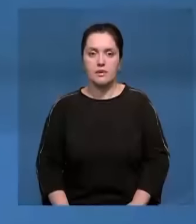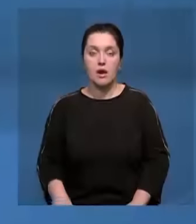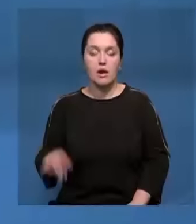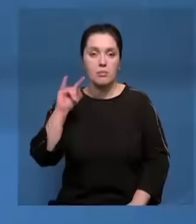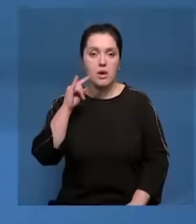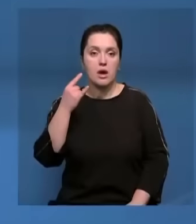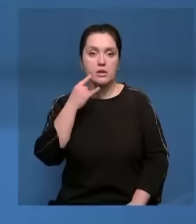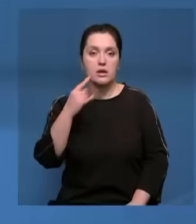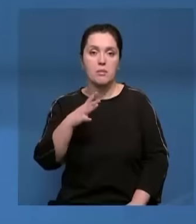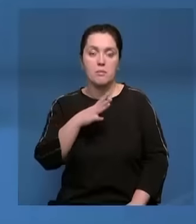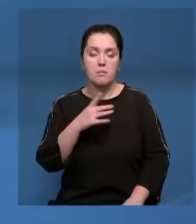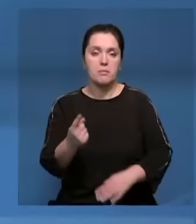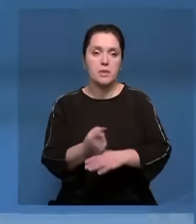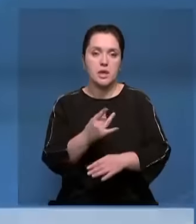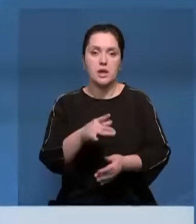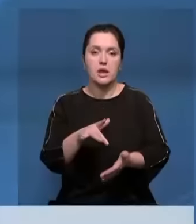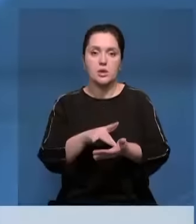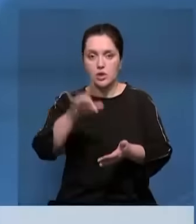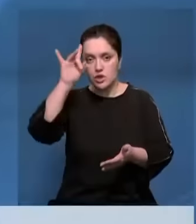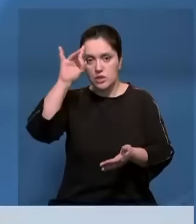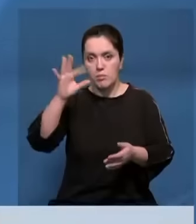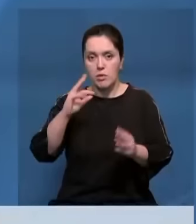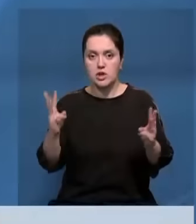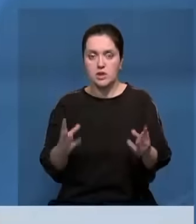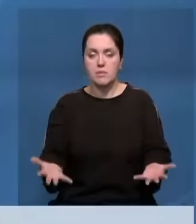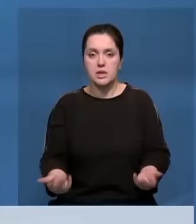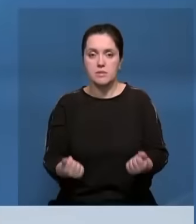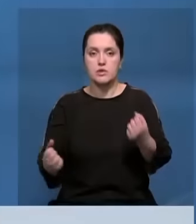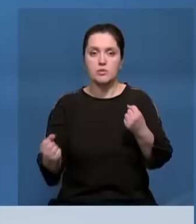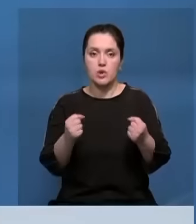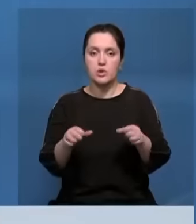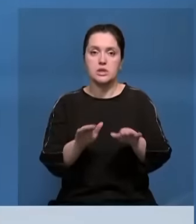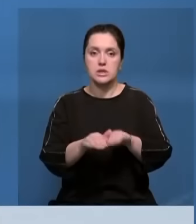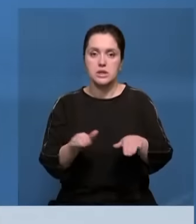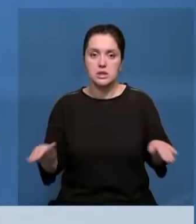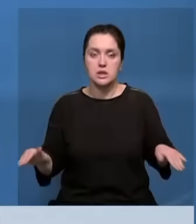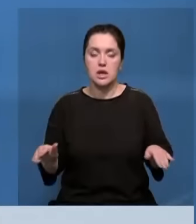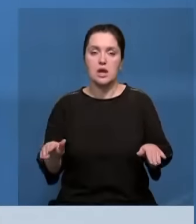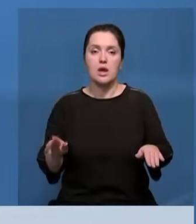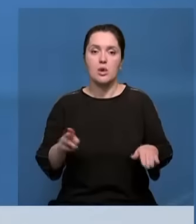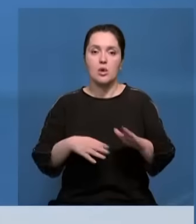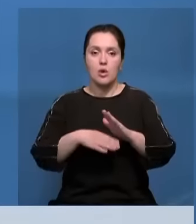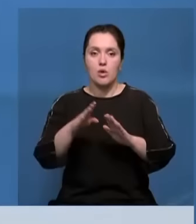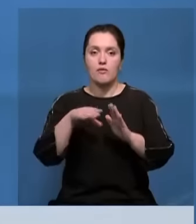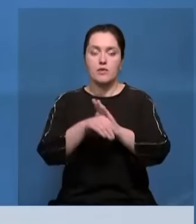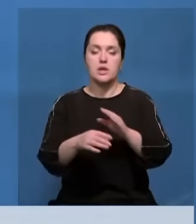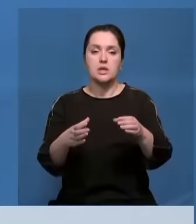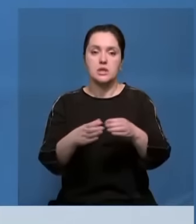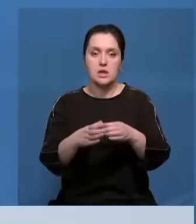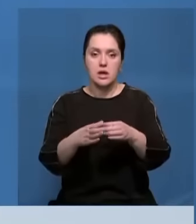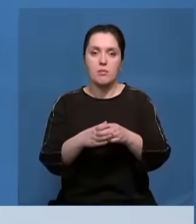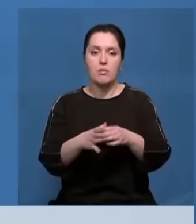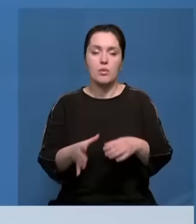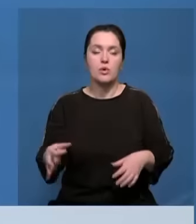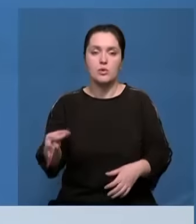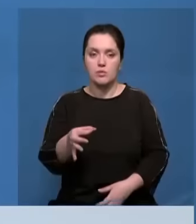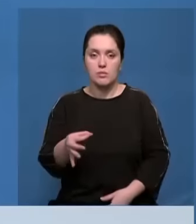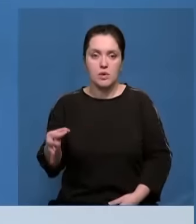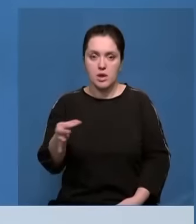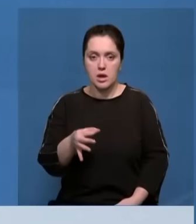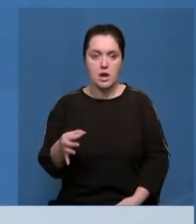В Павлодаре впервые состоялся городской чемпионат по пожарно-спасательному спорту среди детей. Лучшие юные спасатели войдут